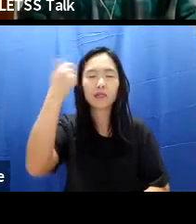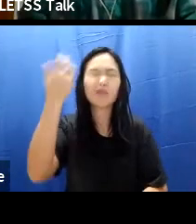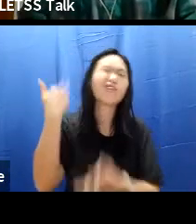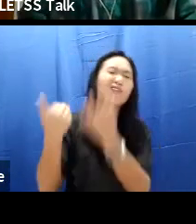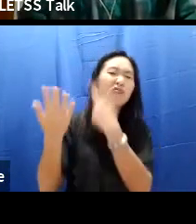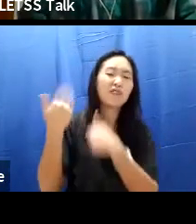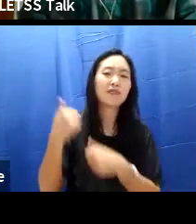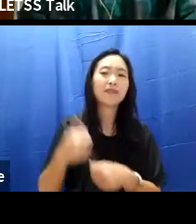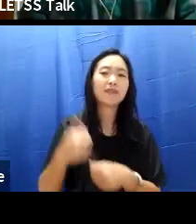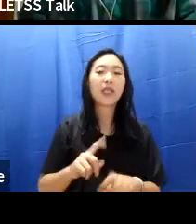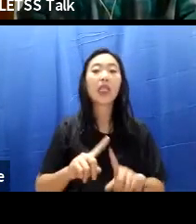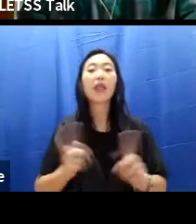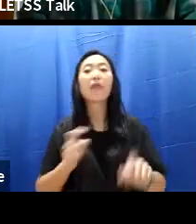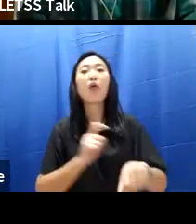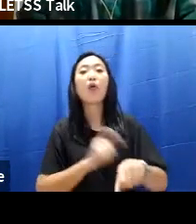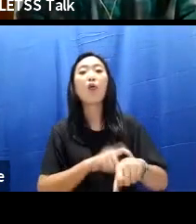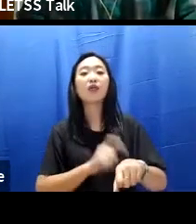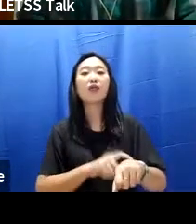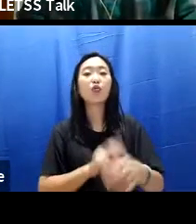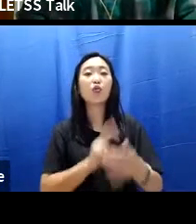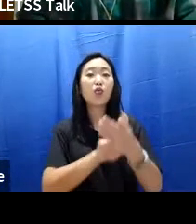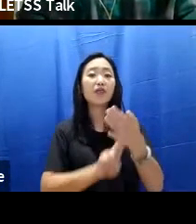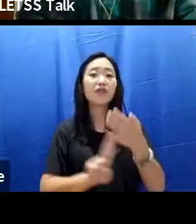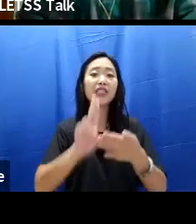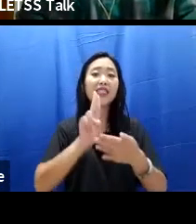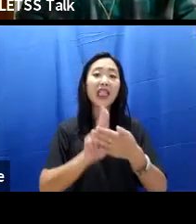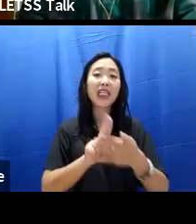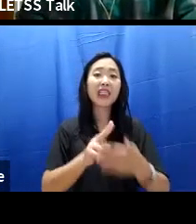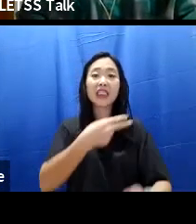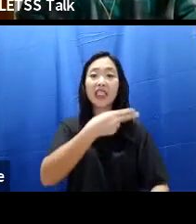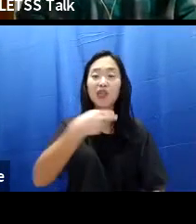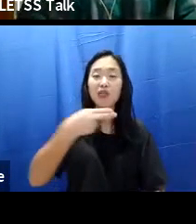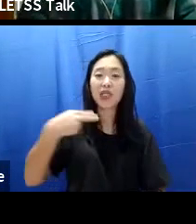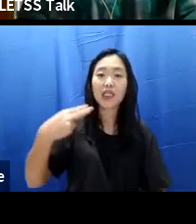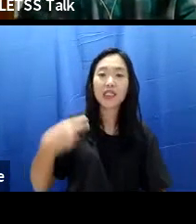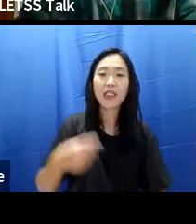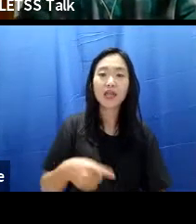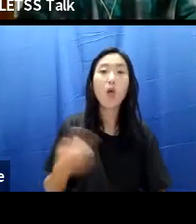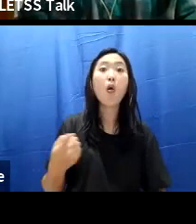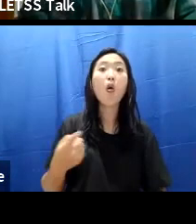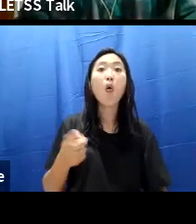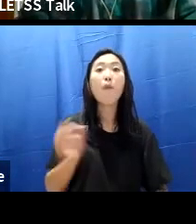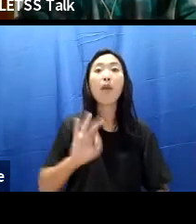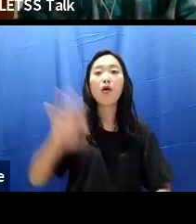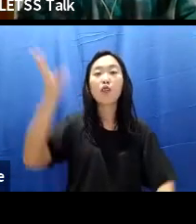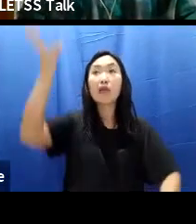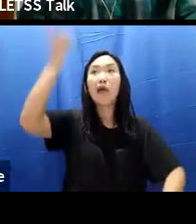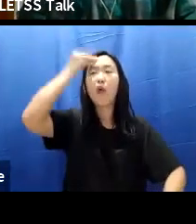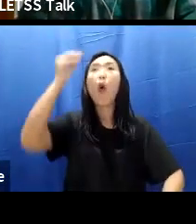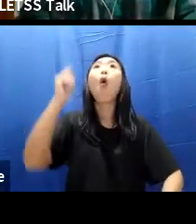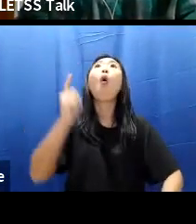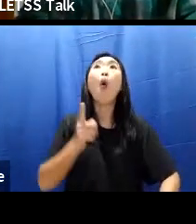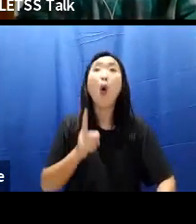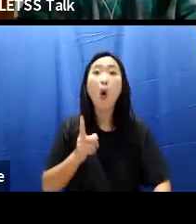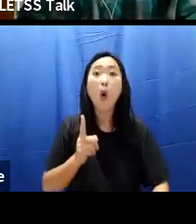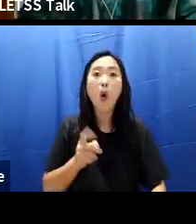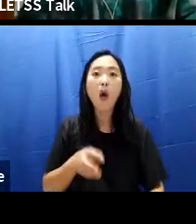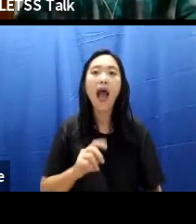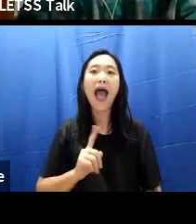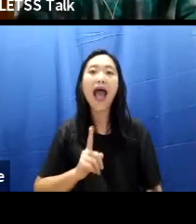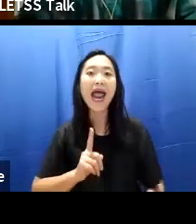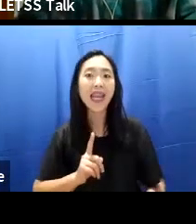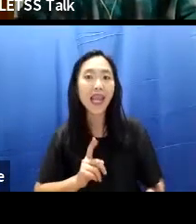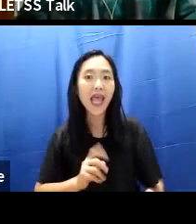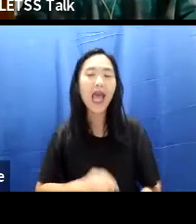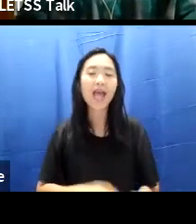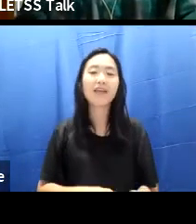ya, mulailah itu bertahu gitu bahwa oh ada sebenarnya konsep yang namanya gender gitu. Jadi waktu itu di apa di